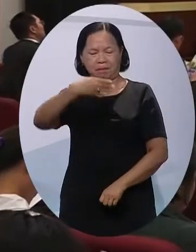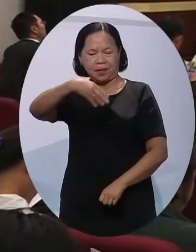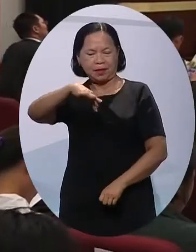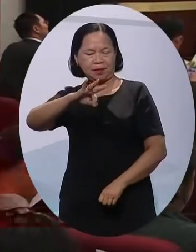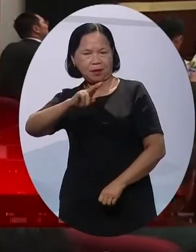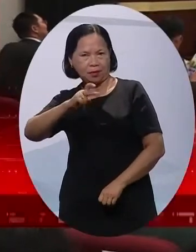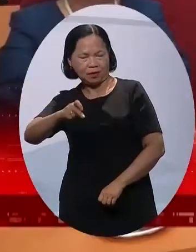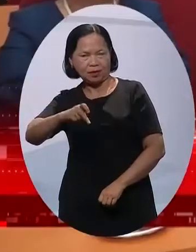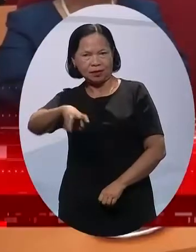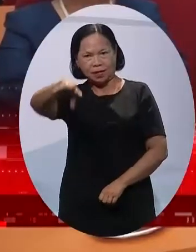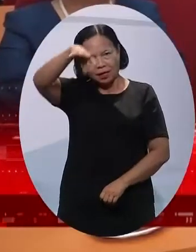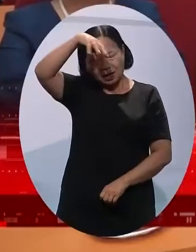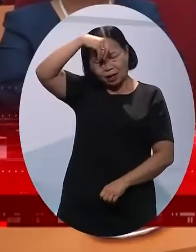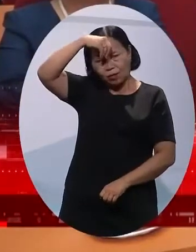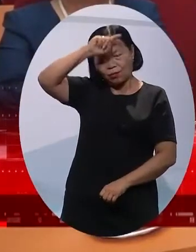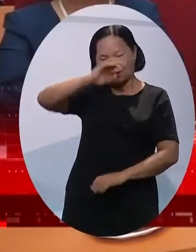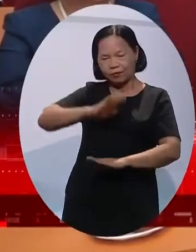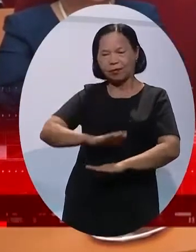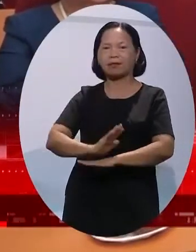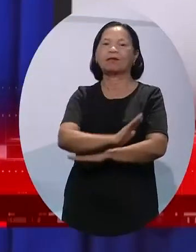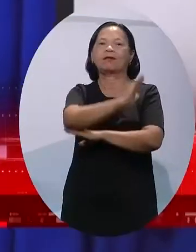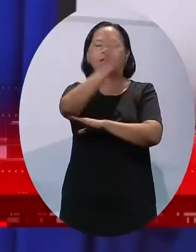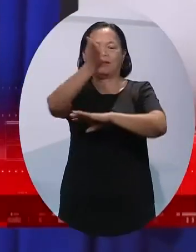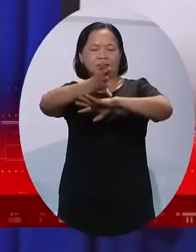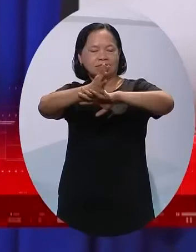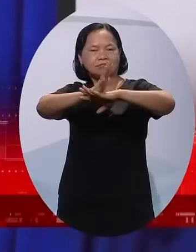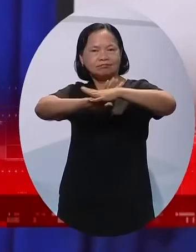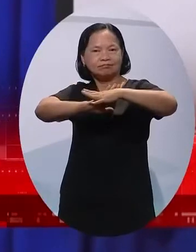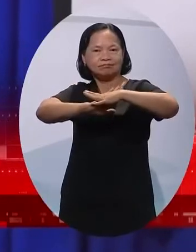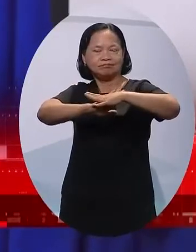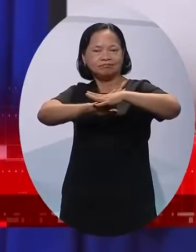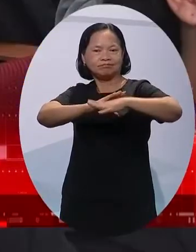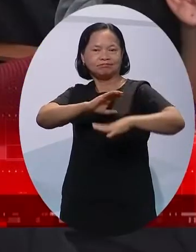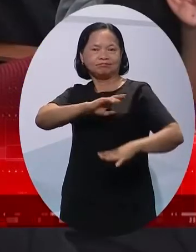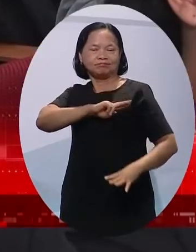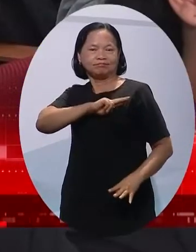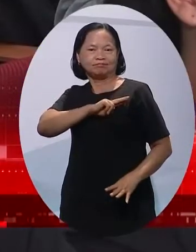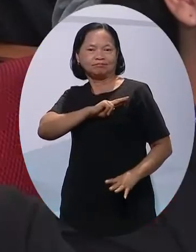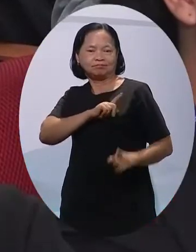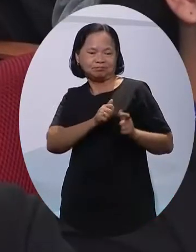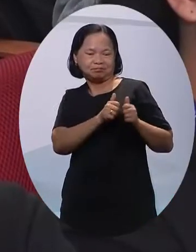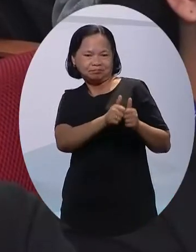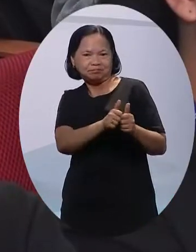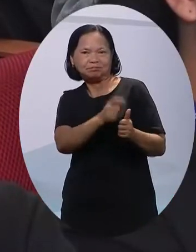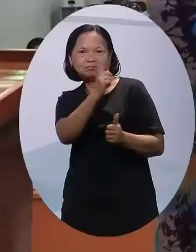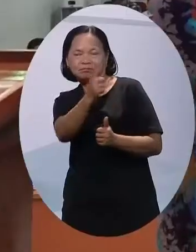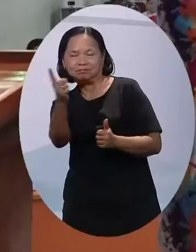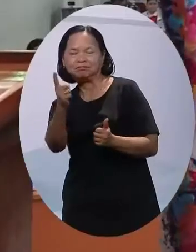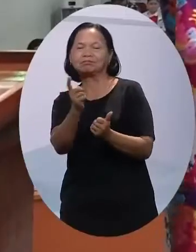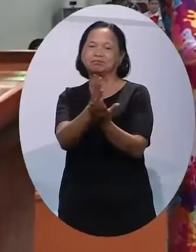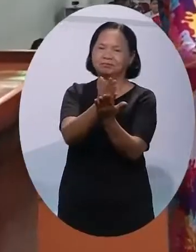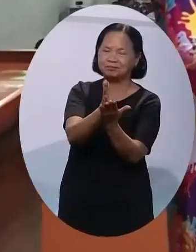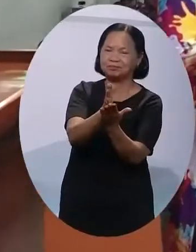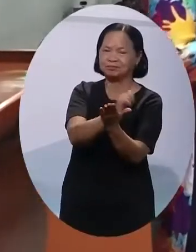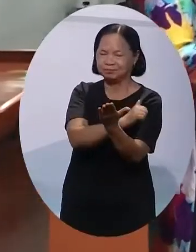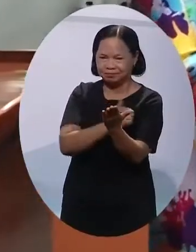Mentoring là mô hình đào tạo hiện đại hiệu quả trong việc phát triển năng lực cá nhân, sử dụng hình thức kèm cặp 1-1 là chủ yếu. Đây là một sự chia sẻ giữa một